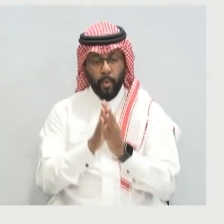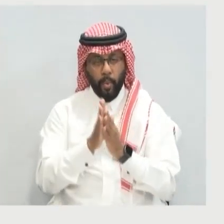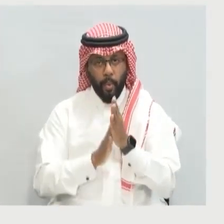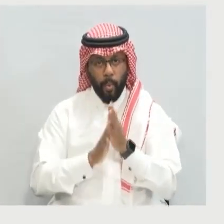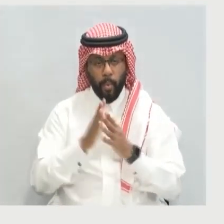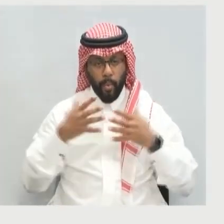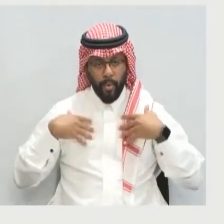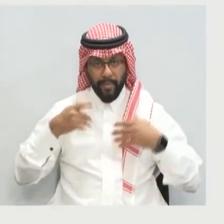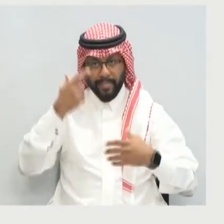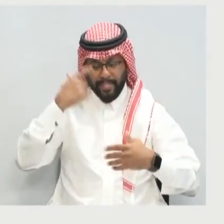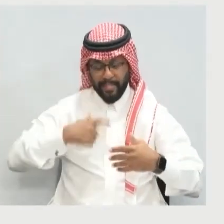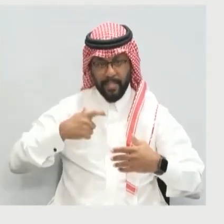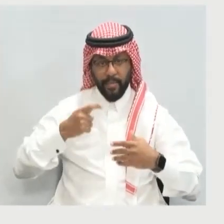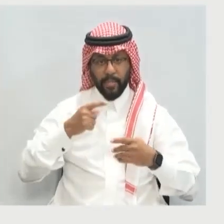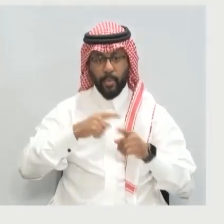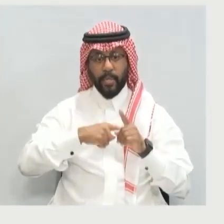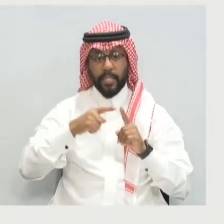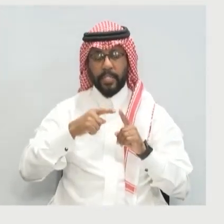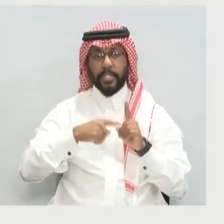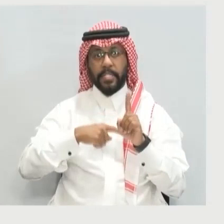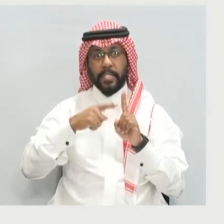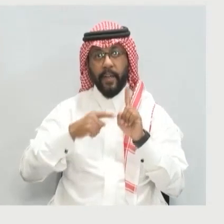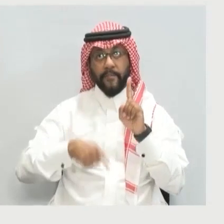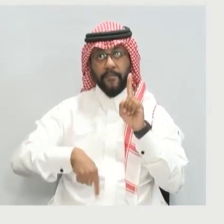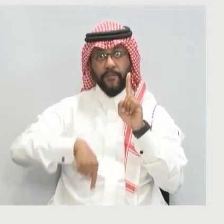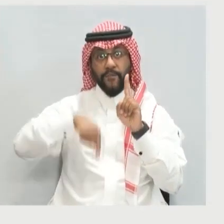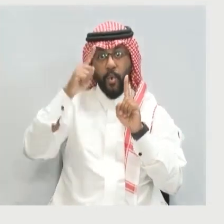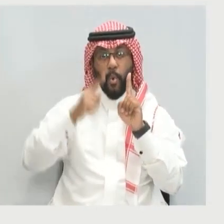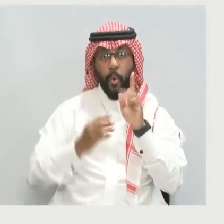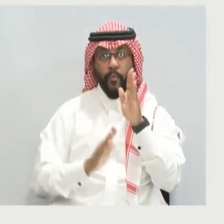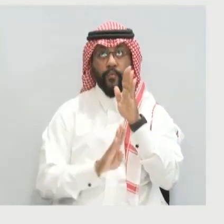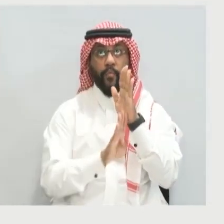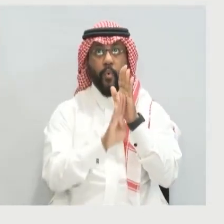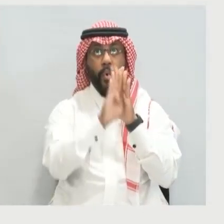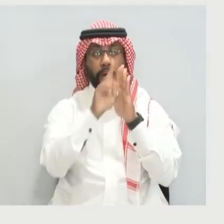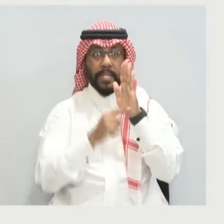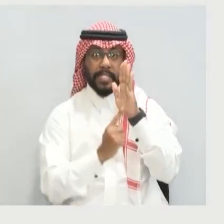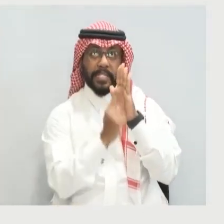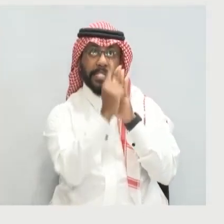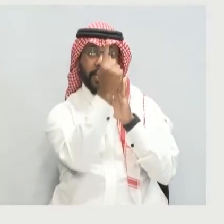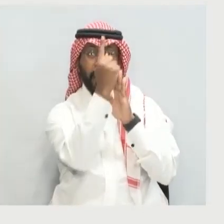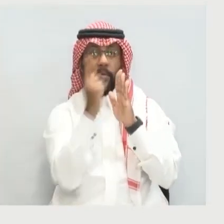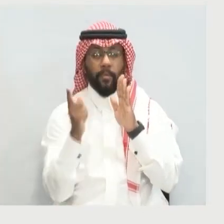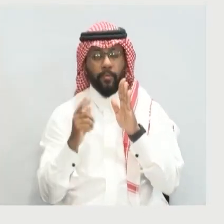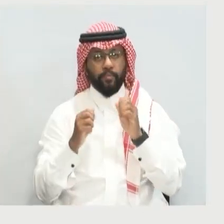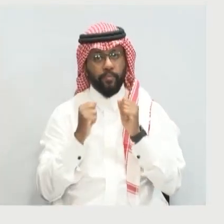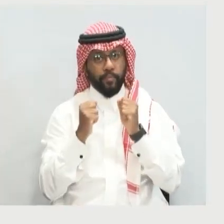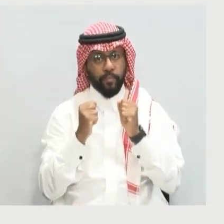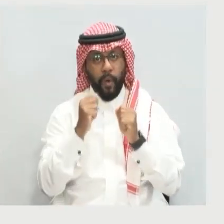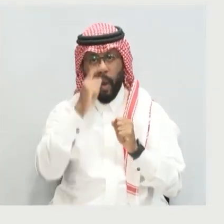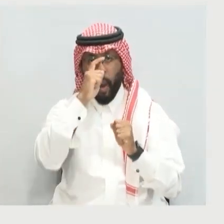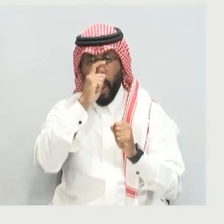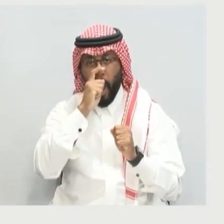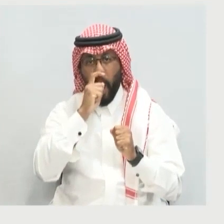هنا لاحظ السهم هنا عاليه هذا يعني ان عدد اقل من الاصطدامات له